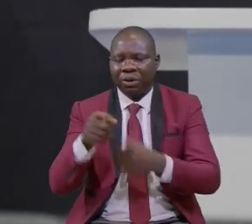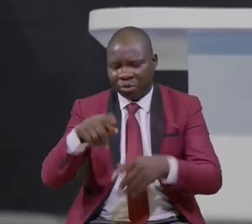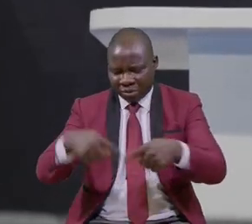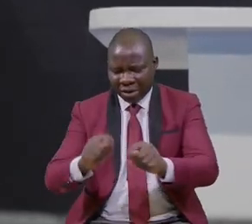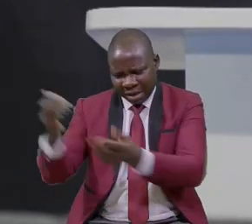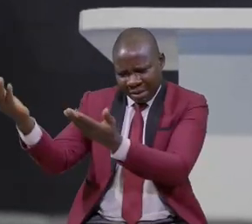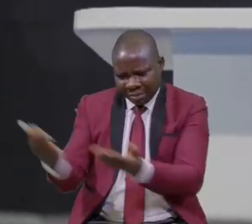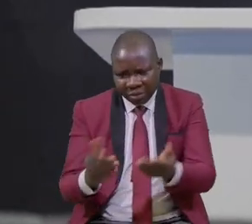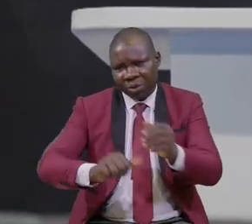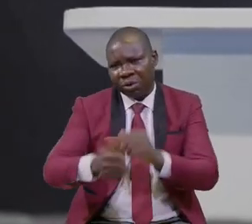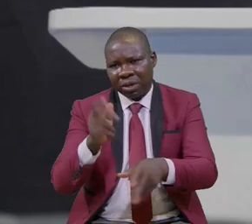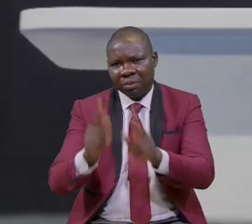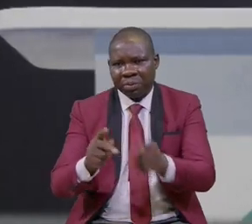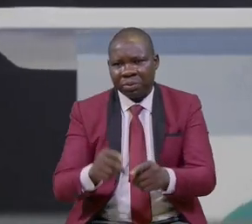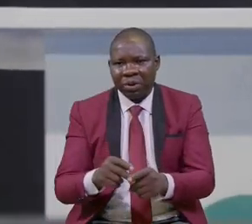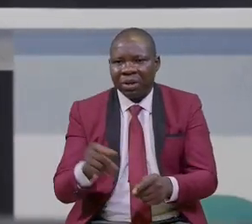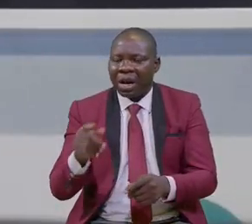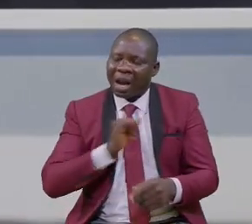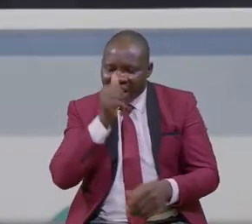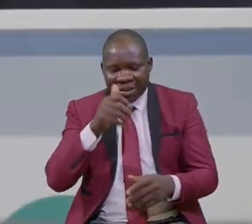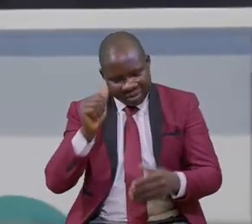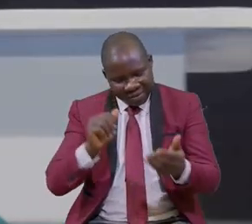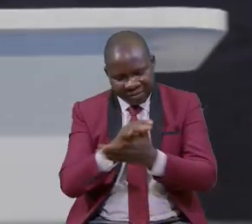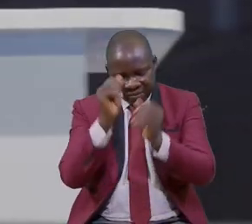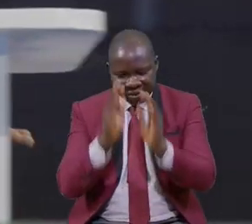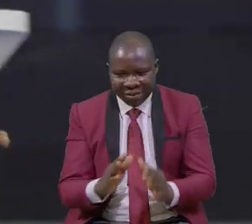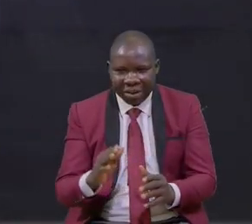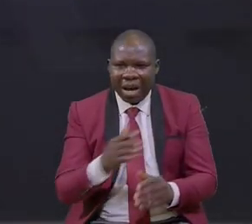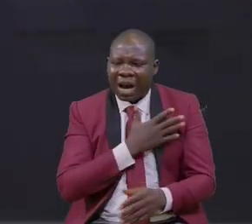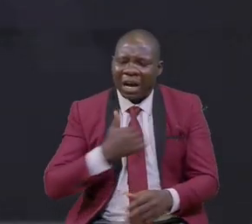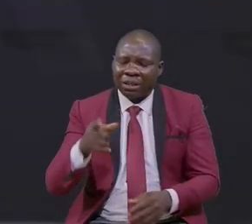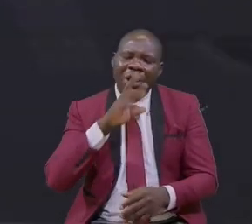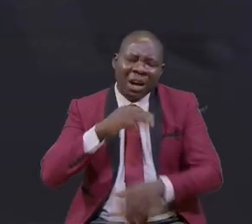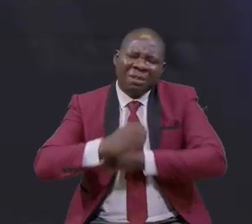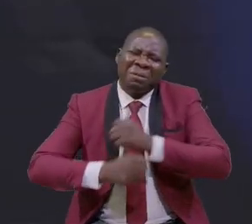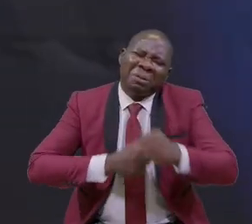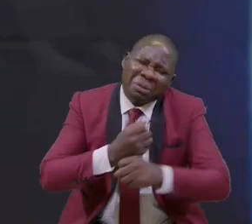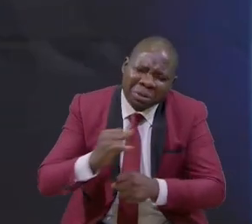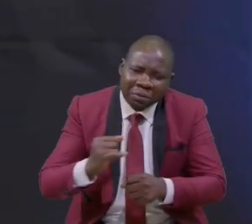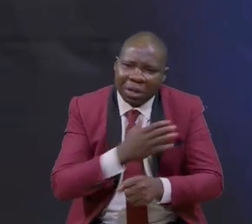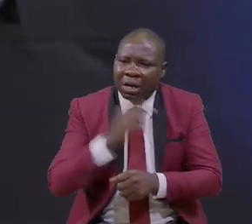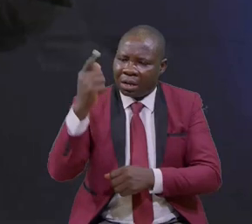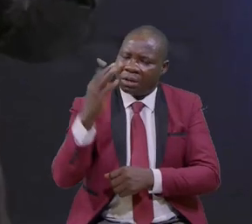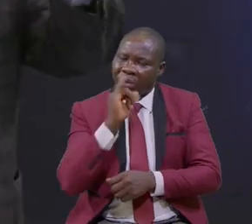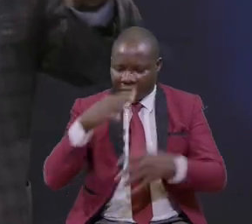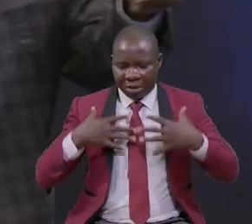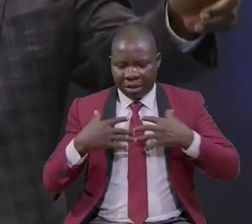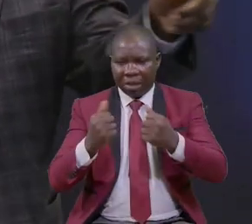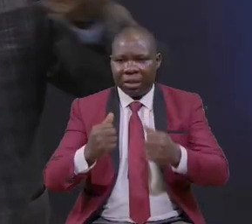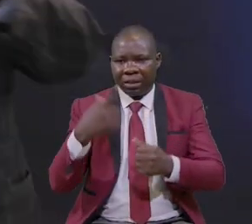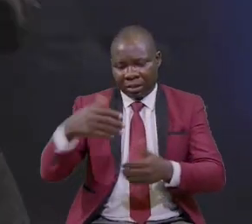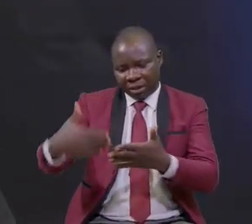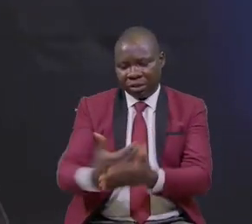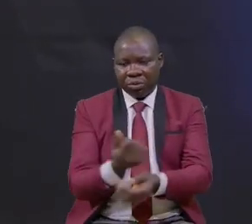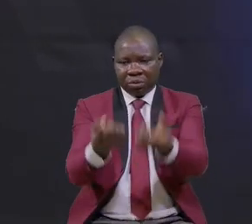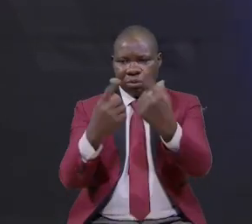d'autres personnes. Et je suis un croyant, hein, et tu souffres. Et Dieu guérit